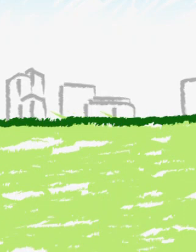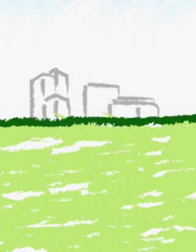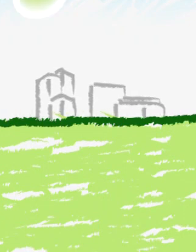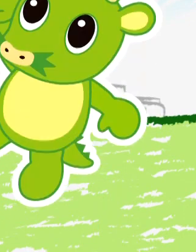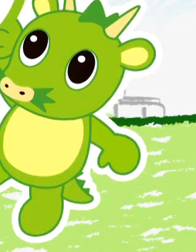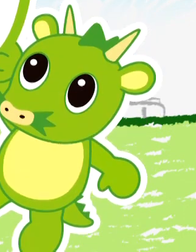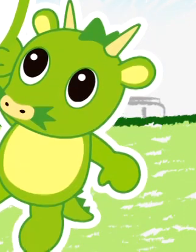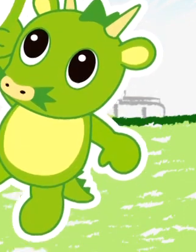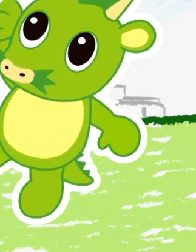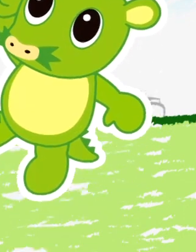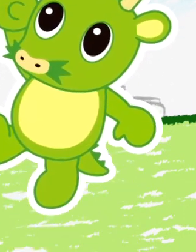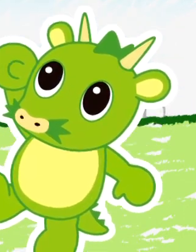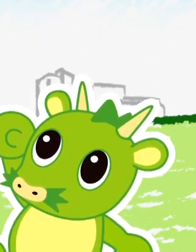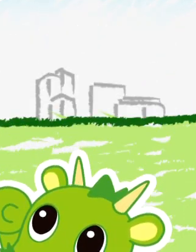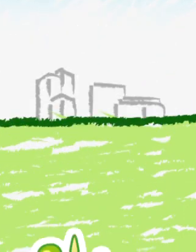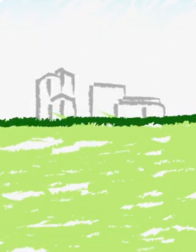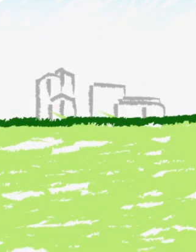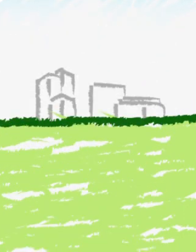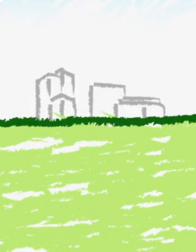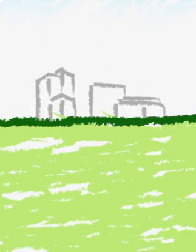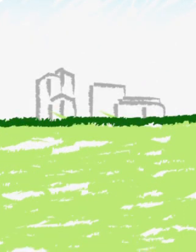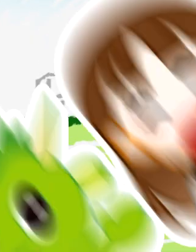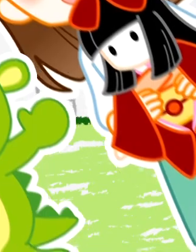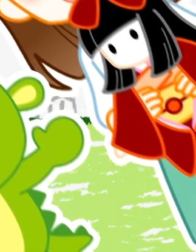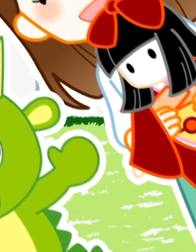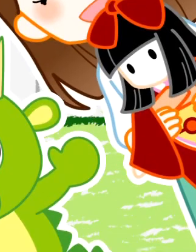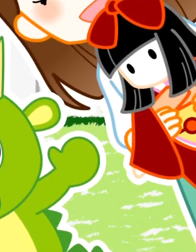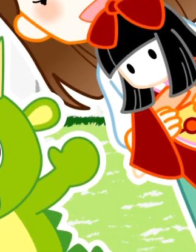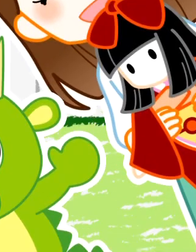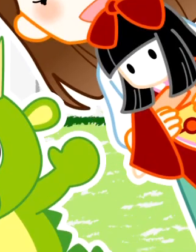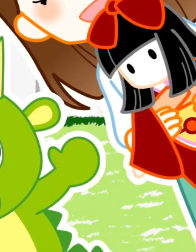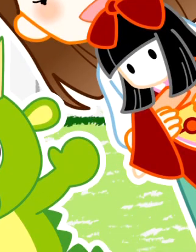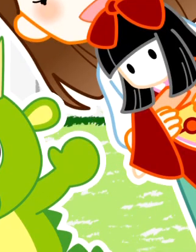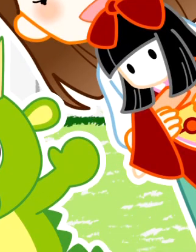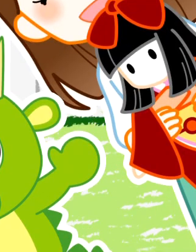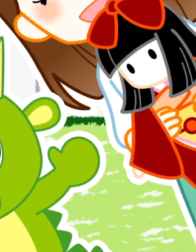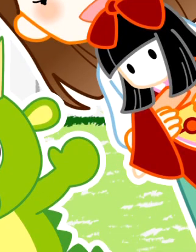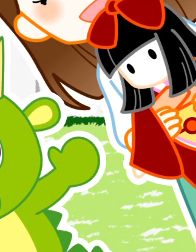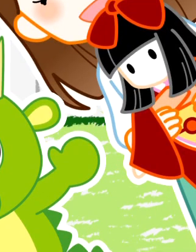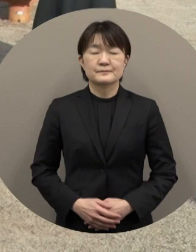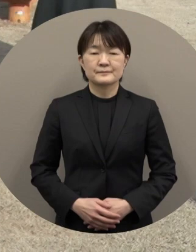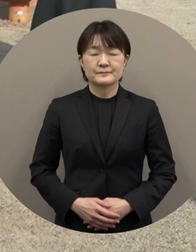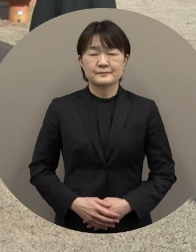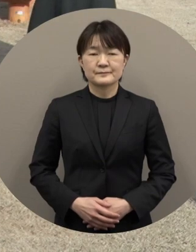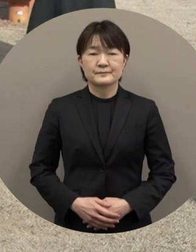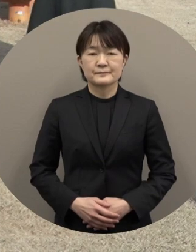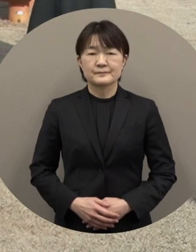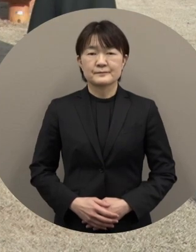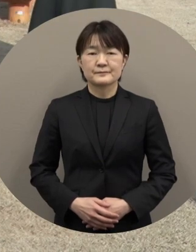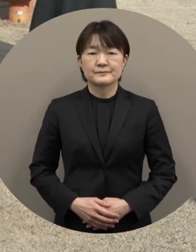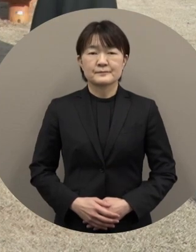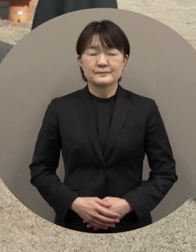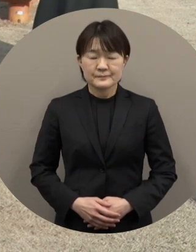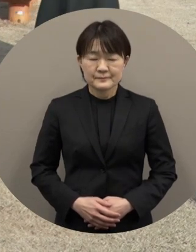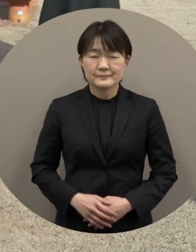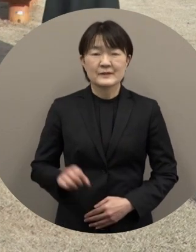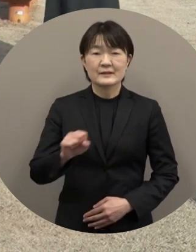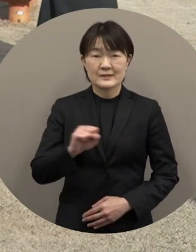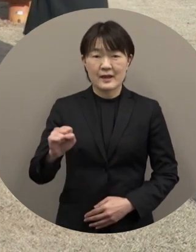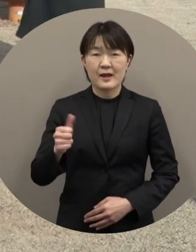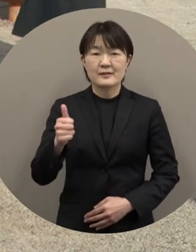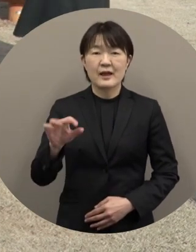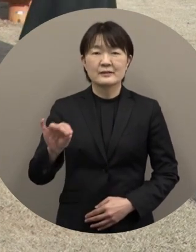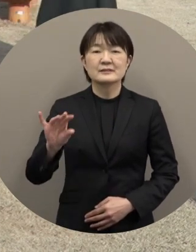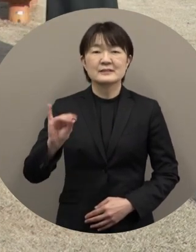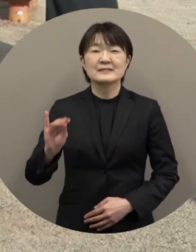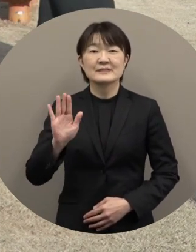街、のびのびシティ、さいたま市。 どうもザタチです。